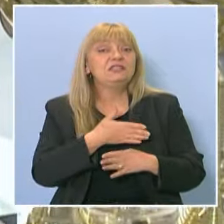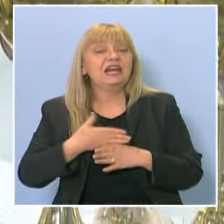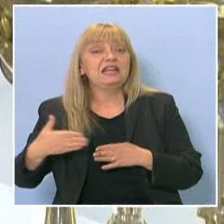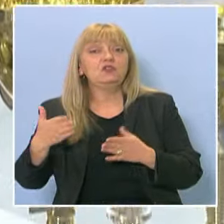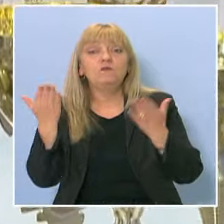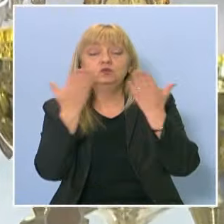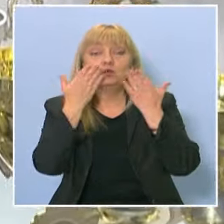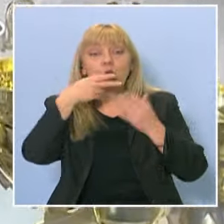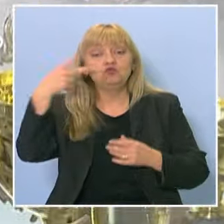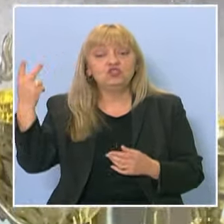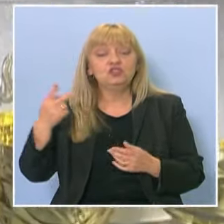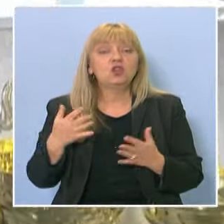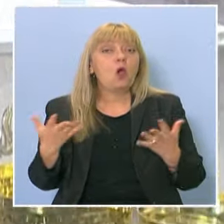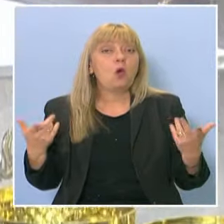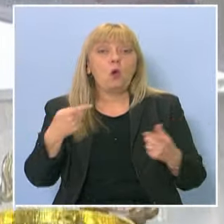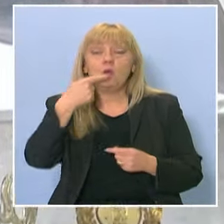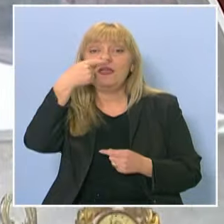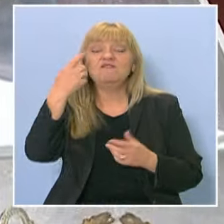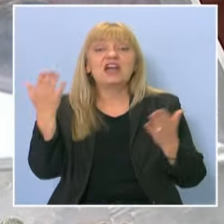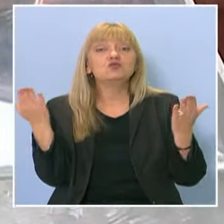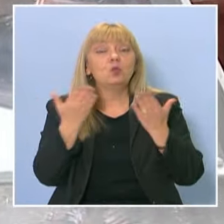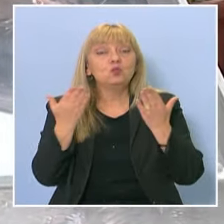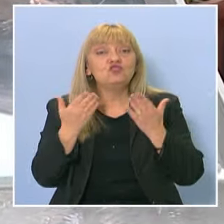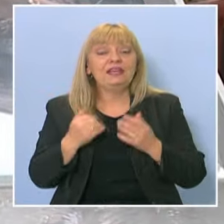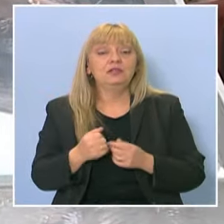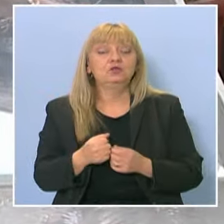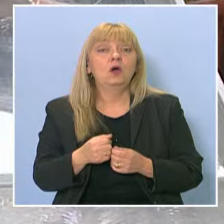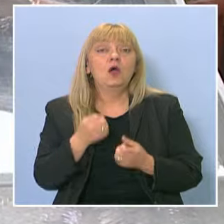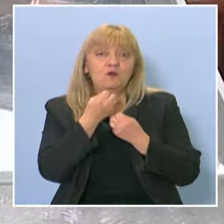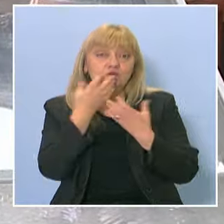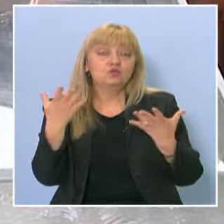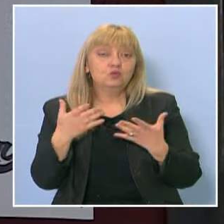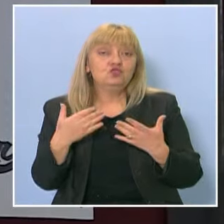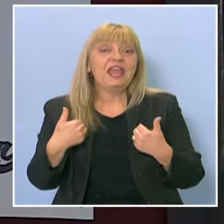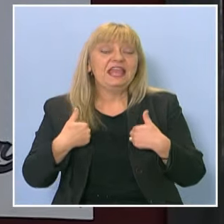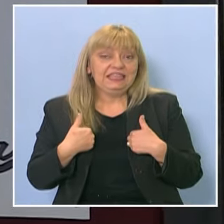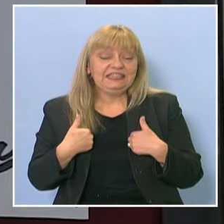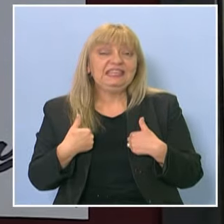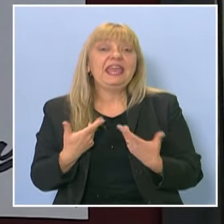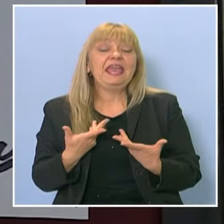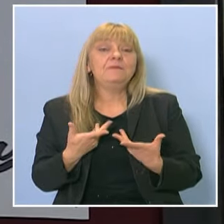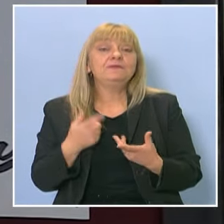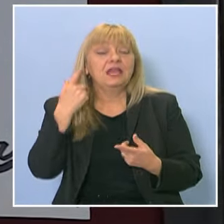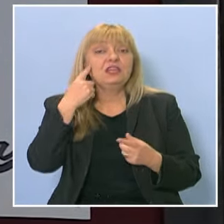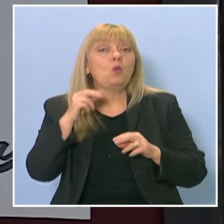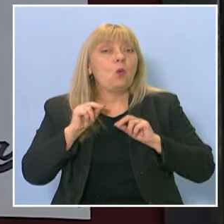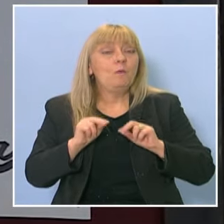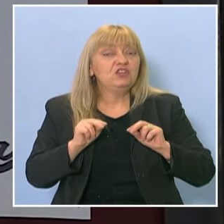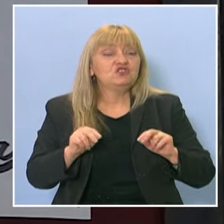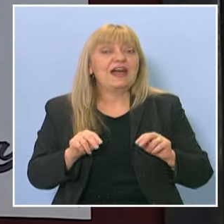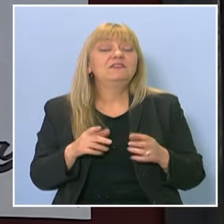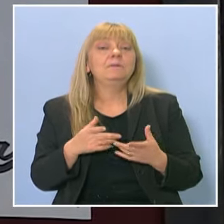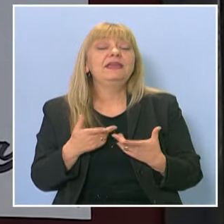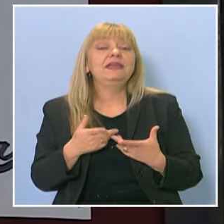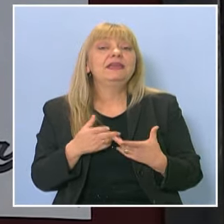колко е важно въобще учението. В случая медиатора играе и тази роля в убеждение и във връзка между